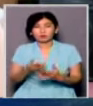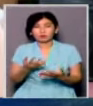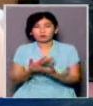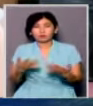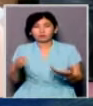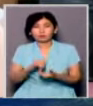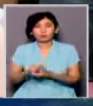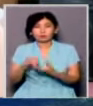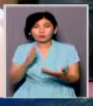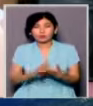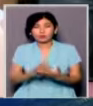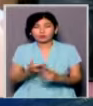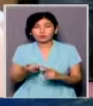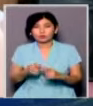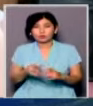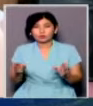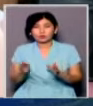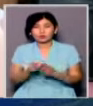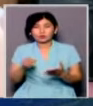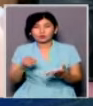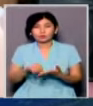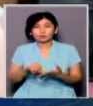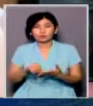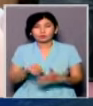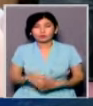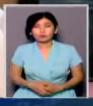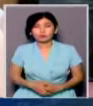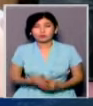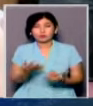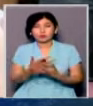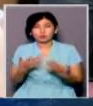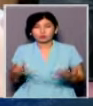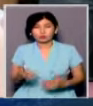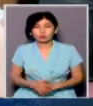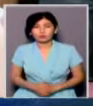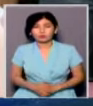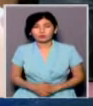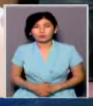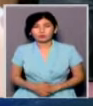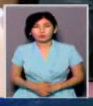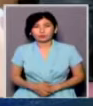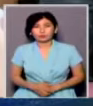этномәдени бірлестіктер. Сол этномәдени бірлестіктерге жан-жақты мына